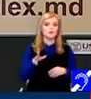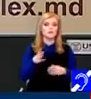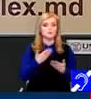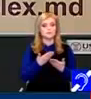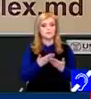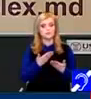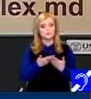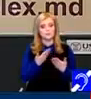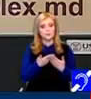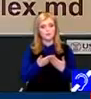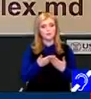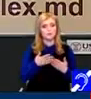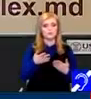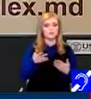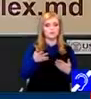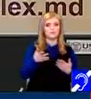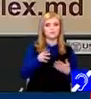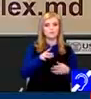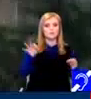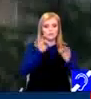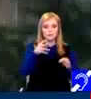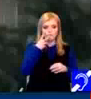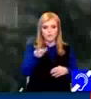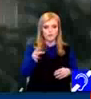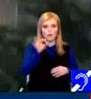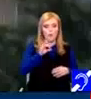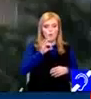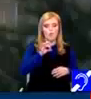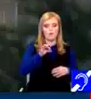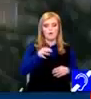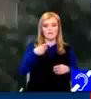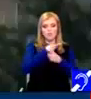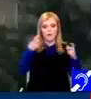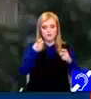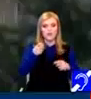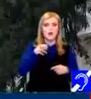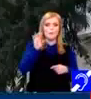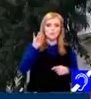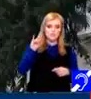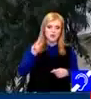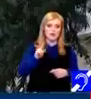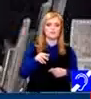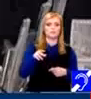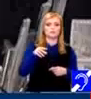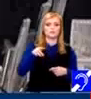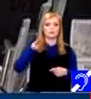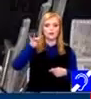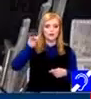de Consiliul Raional Briceni, Dondușeni, Ialoveni și respectiv